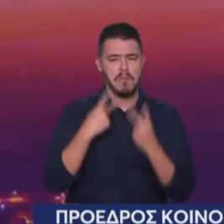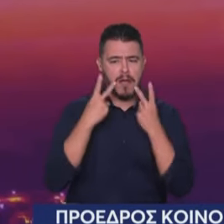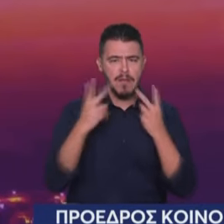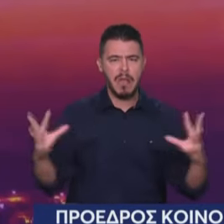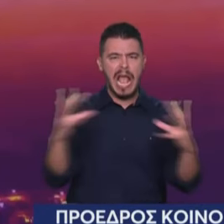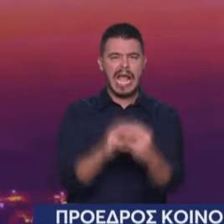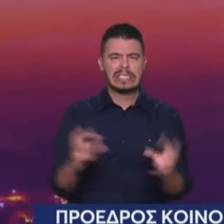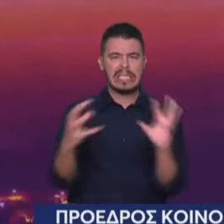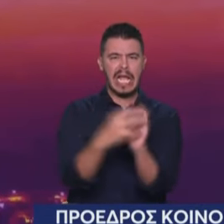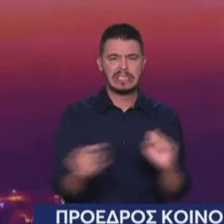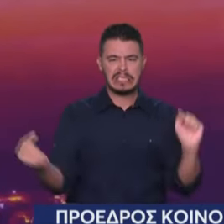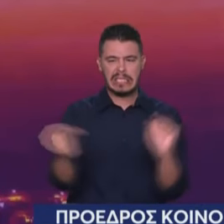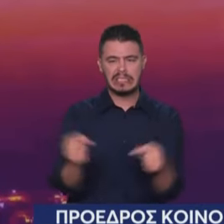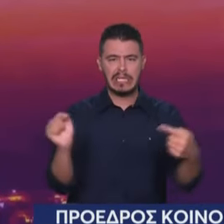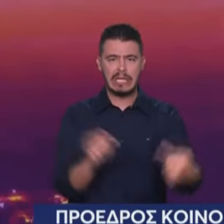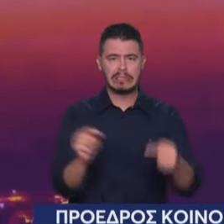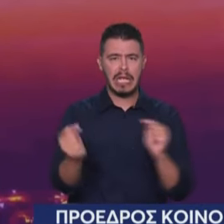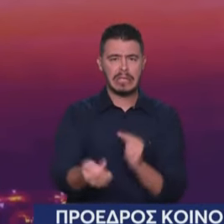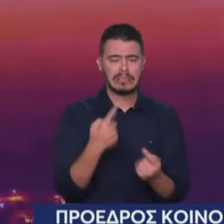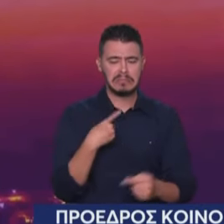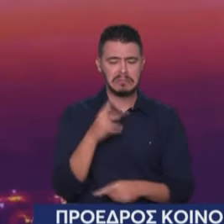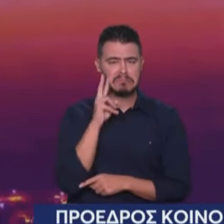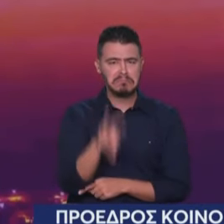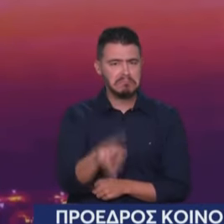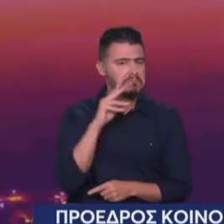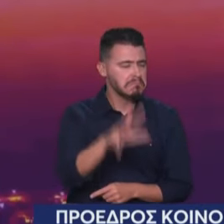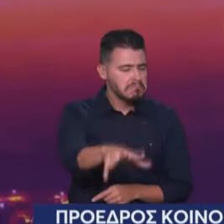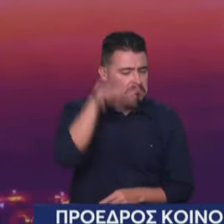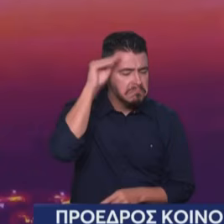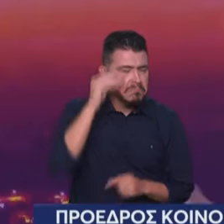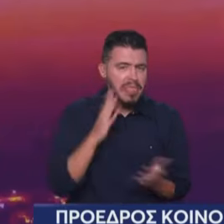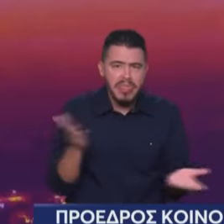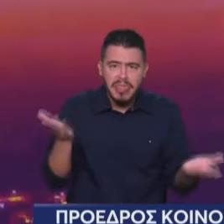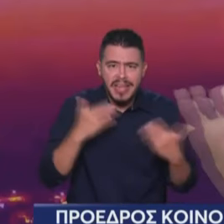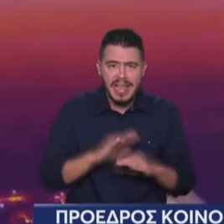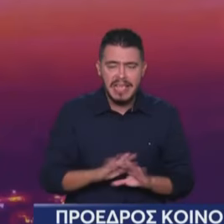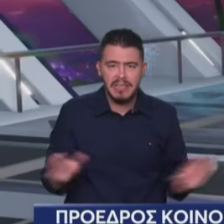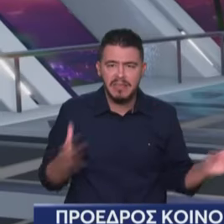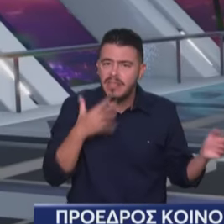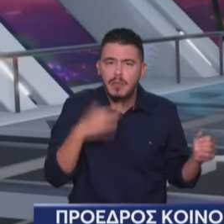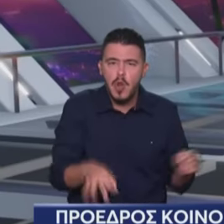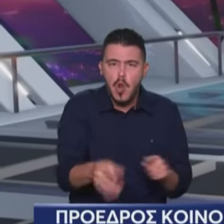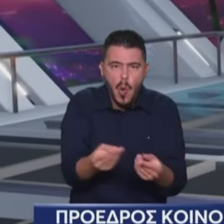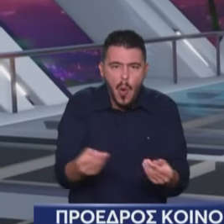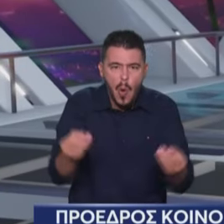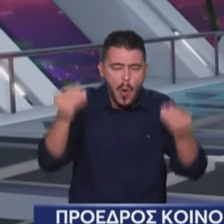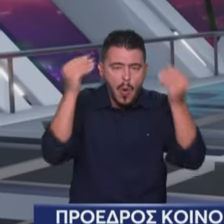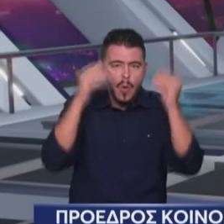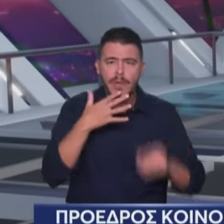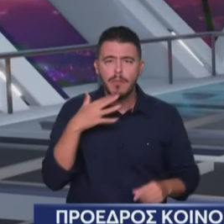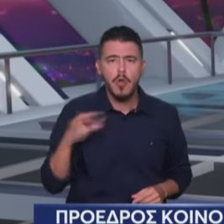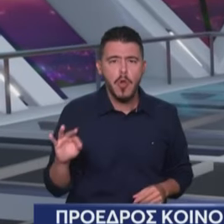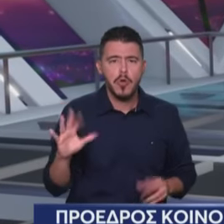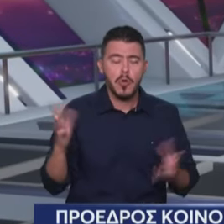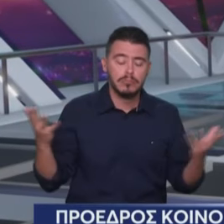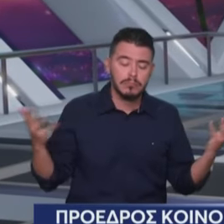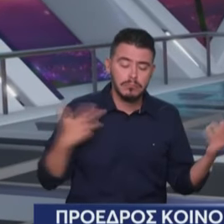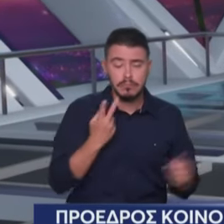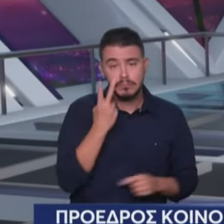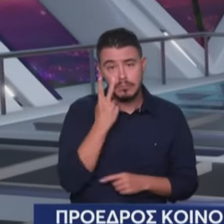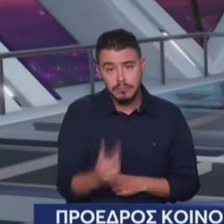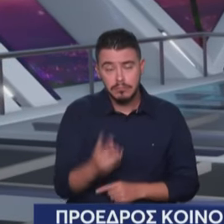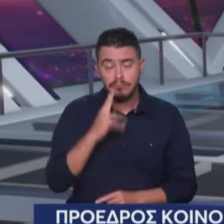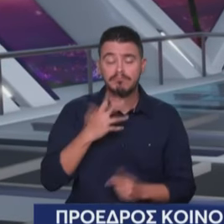πετύχαμε και θα περιμένω και εγώ να δω οι υποψήφοι πρόεδροι, άντρες, γυναίκες, όσοι επιλέξουν να θέσουν τον εαυτό τους στην